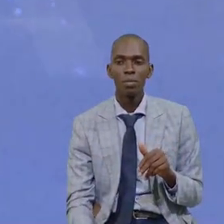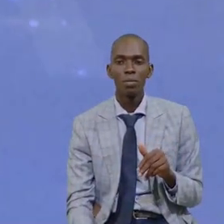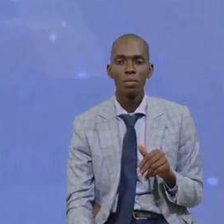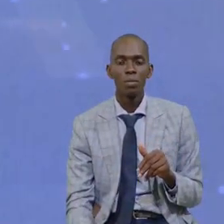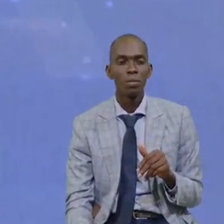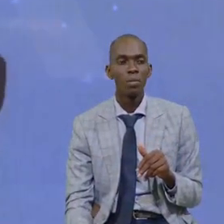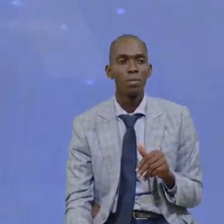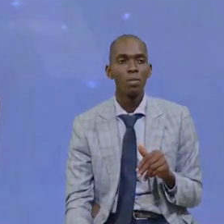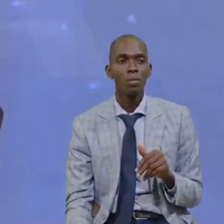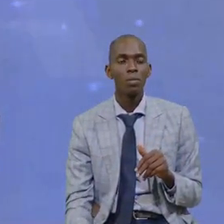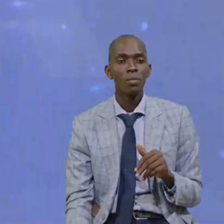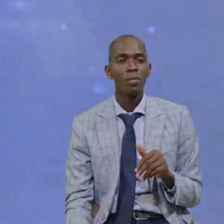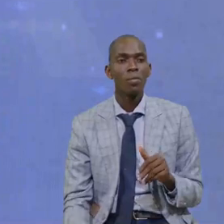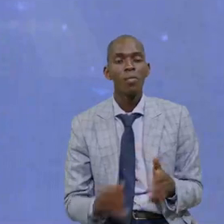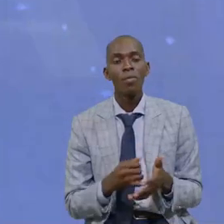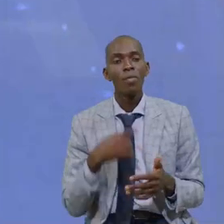Verset 13 dit,